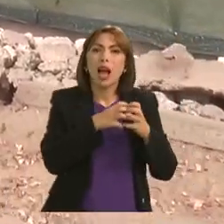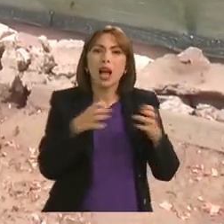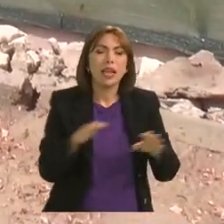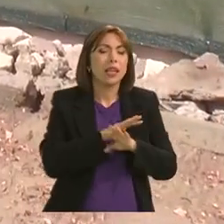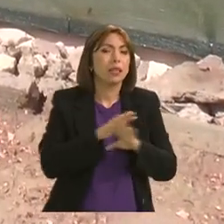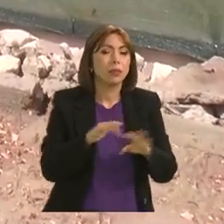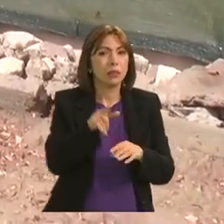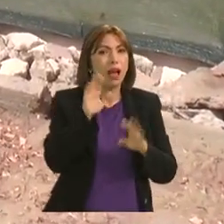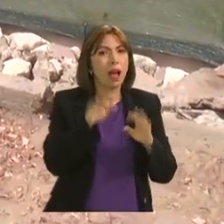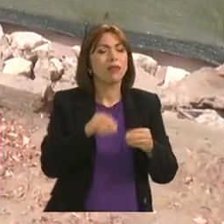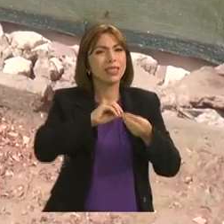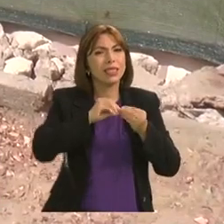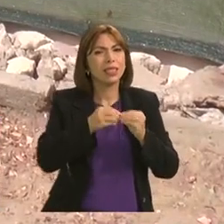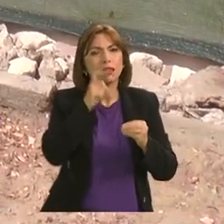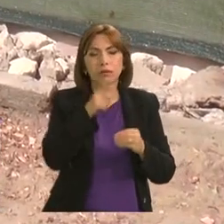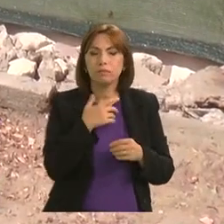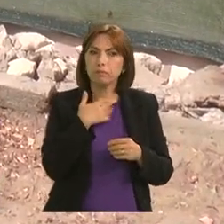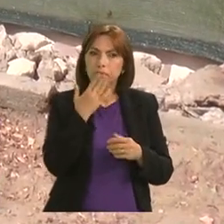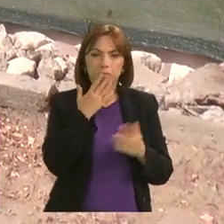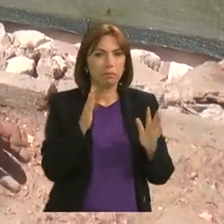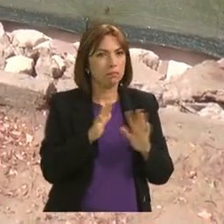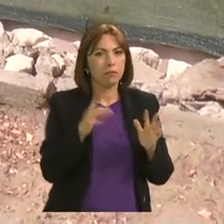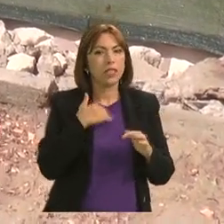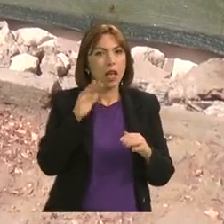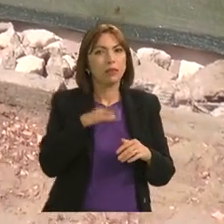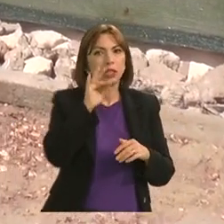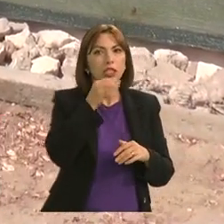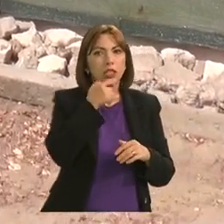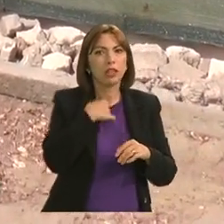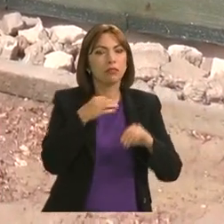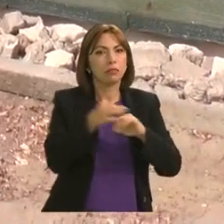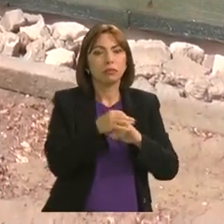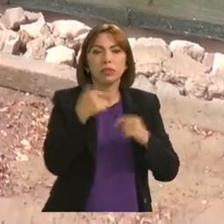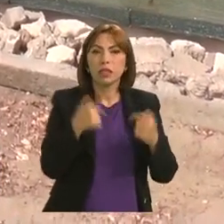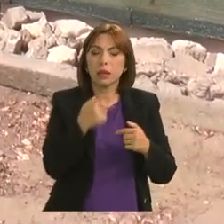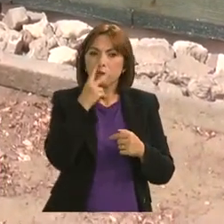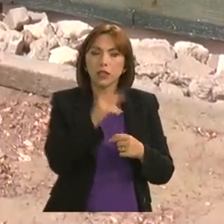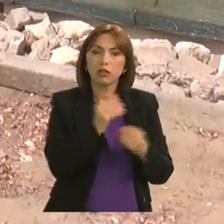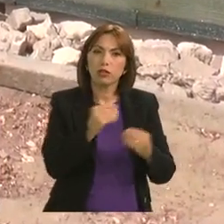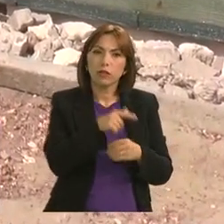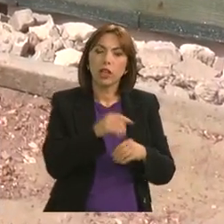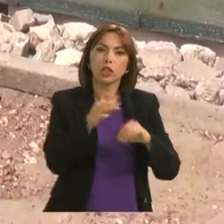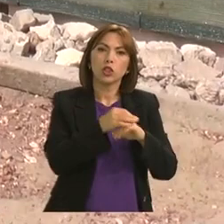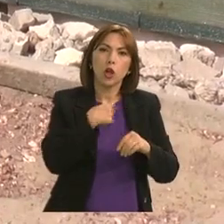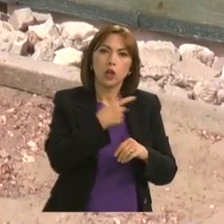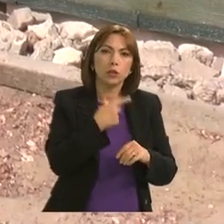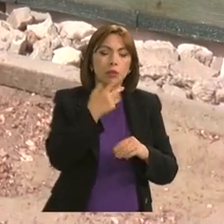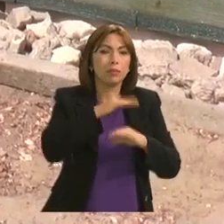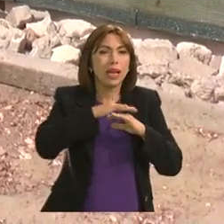mai prins secetă atât de rea? Parcă nu. Eu am 50 de ani căsnicie și n-am văzut așa. Să usuc și popșoie pe câmp, grădină, nic.